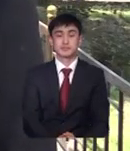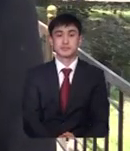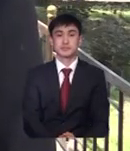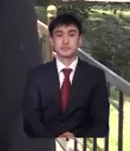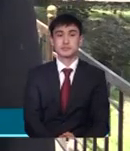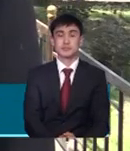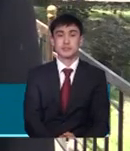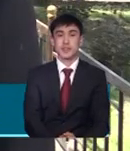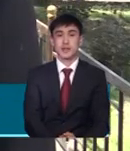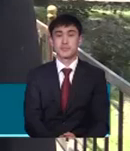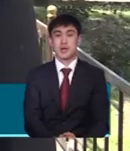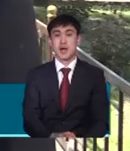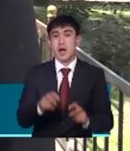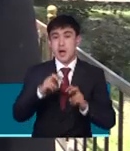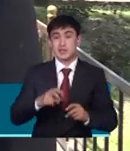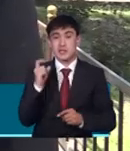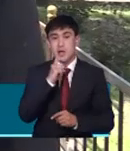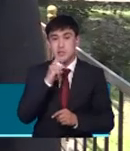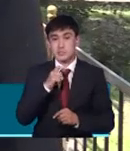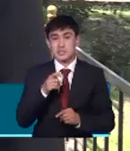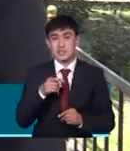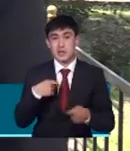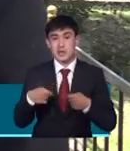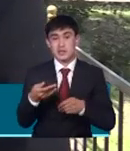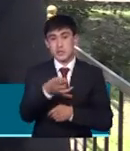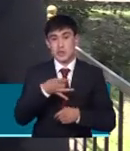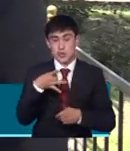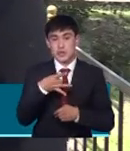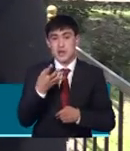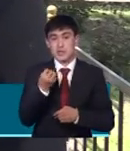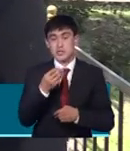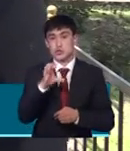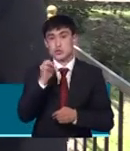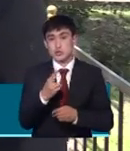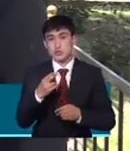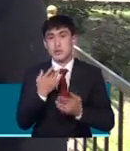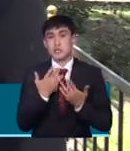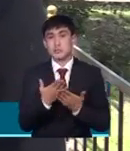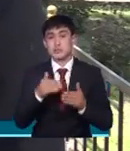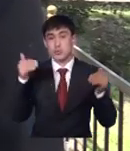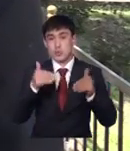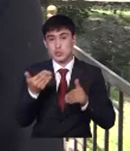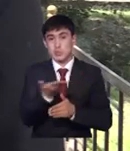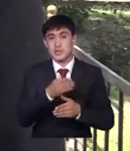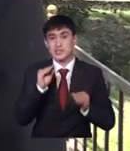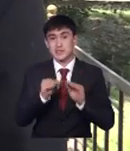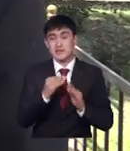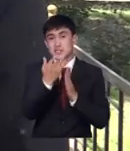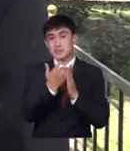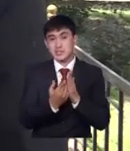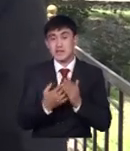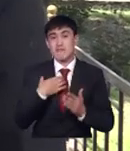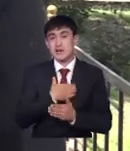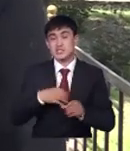хозяйства на основе анализа экономического рынка нашего региона а также социальной потребности колледжей мы составили список